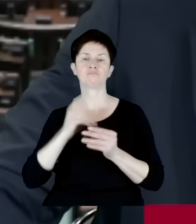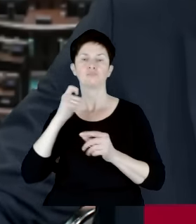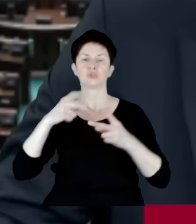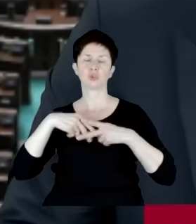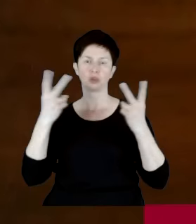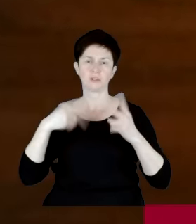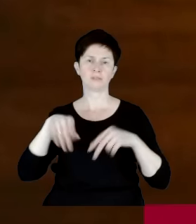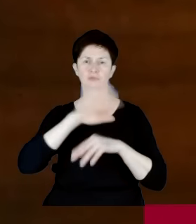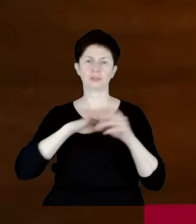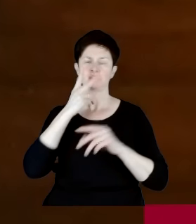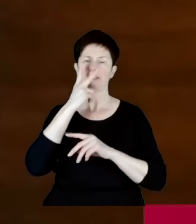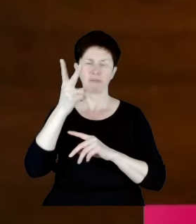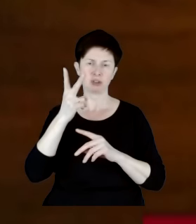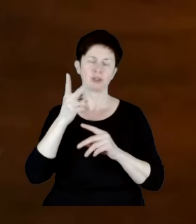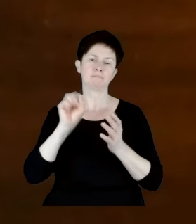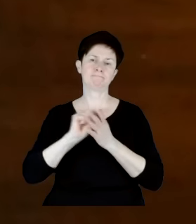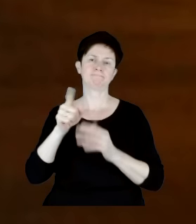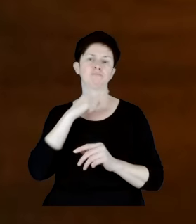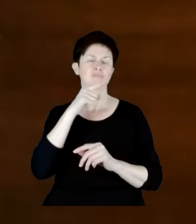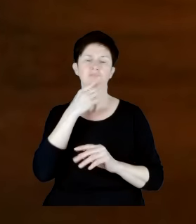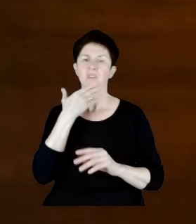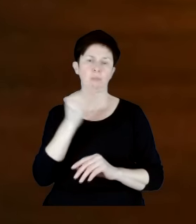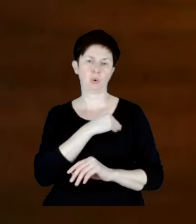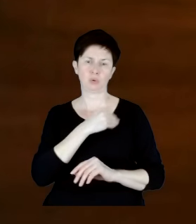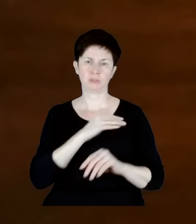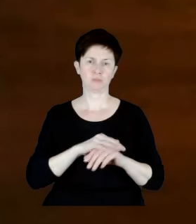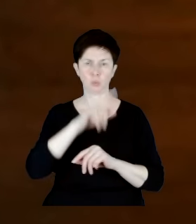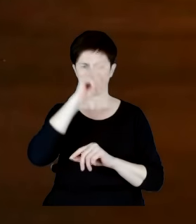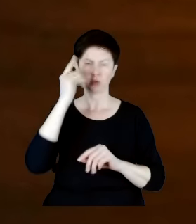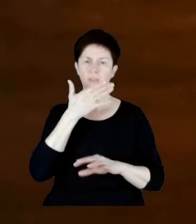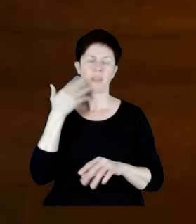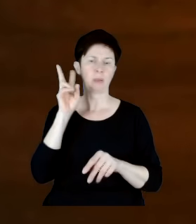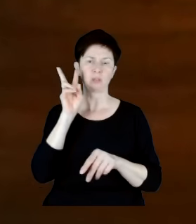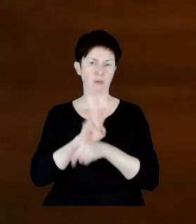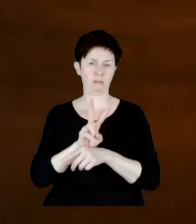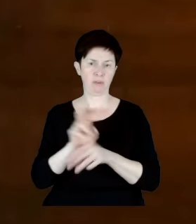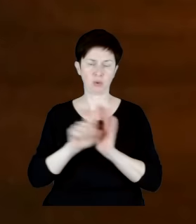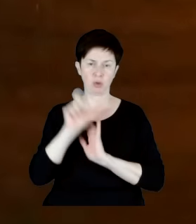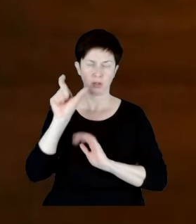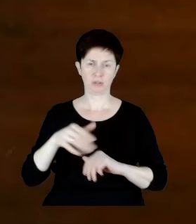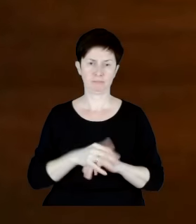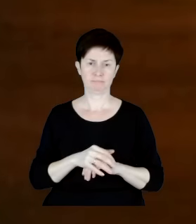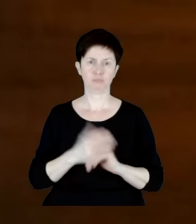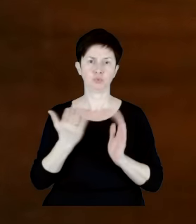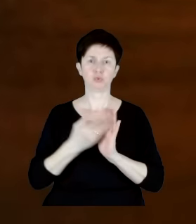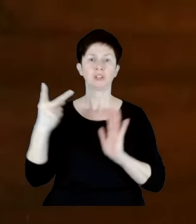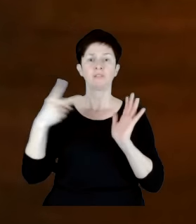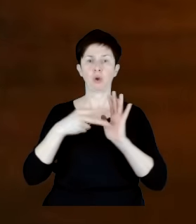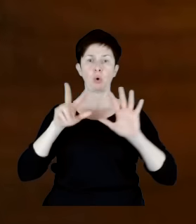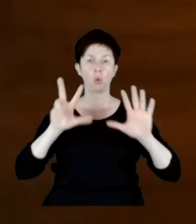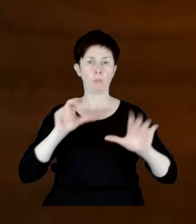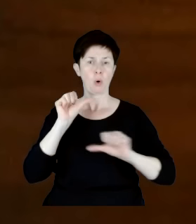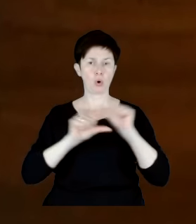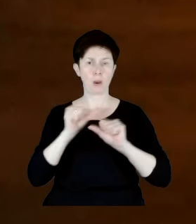Tuska z tego względu, że nie budzi zaufania. I pamiętajmy, że już w 2008 roku, jak był realizowany